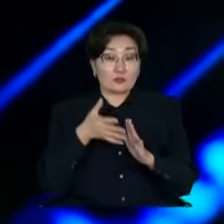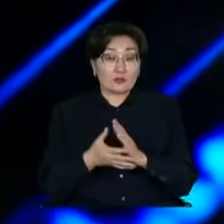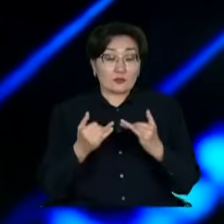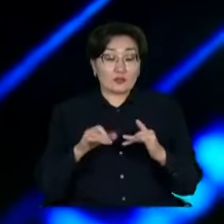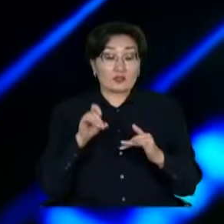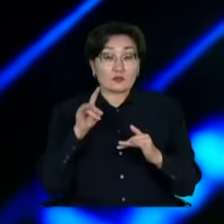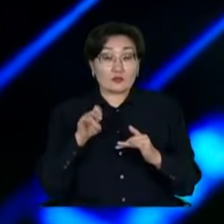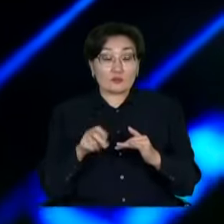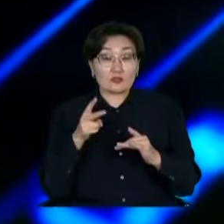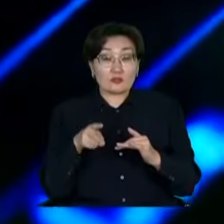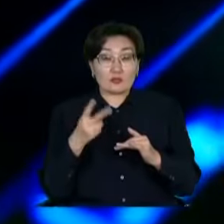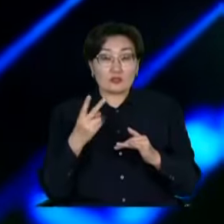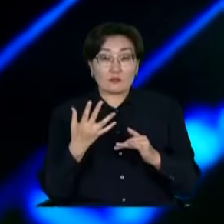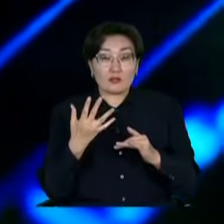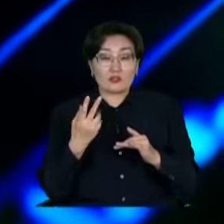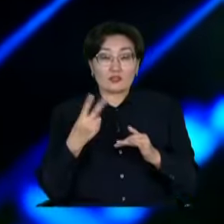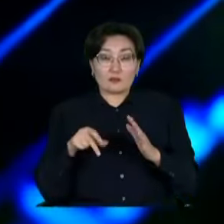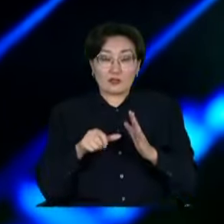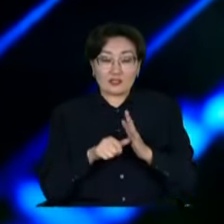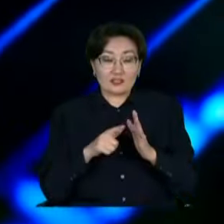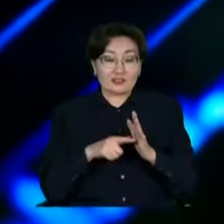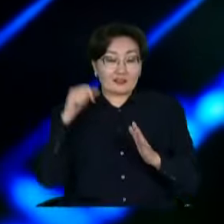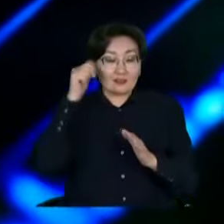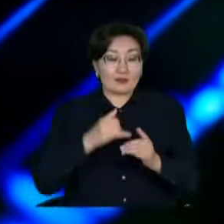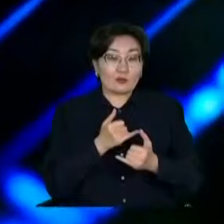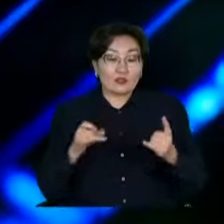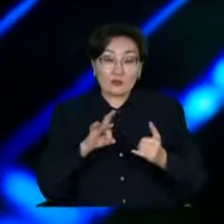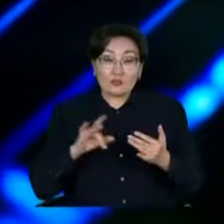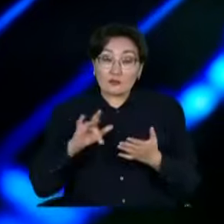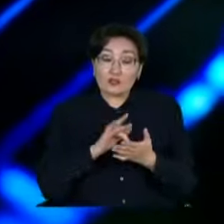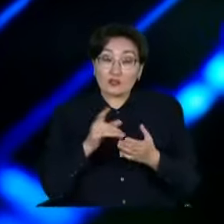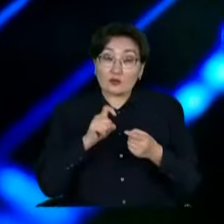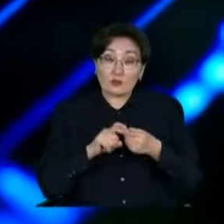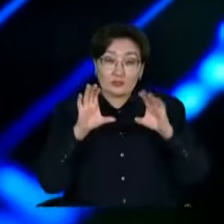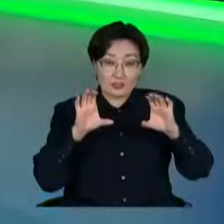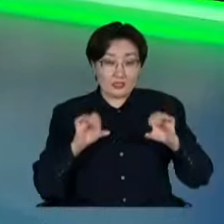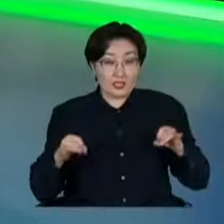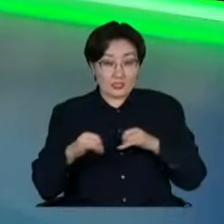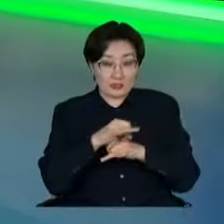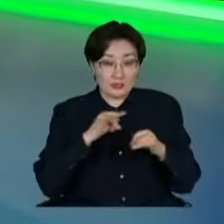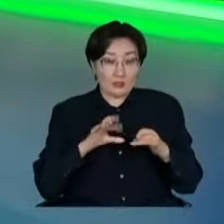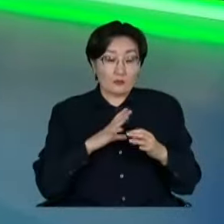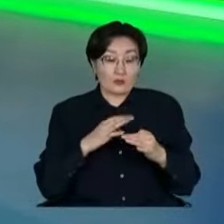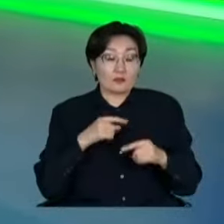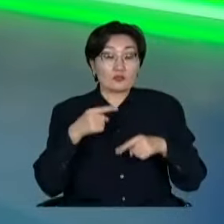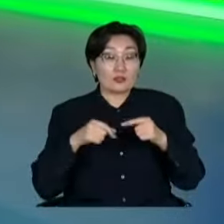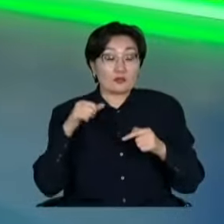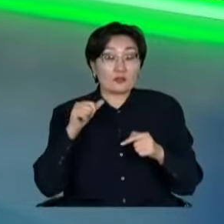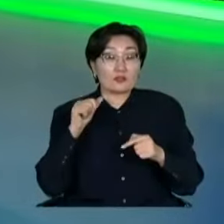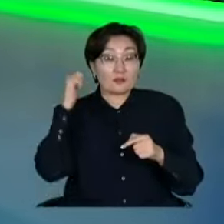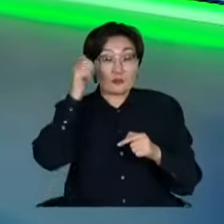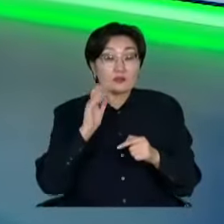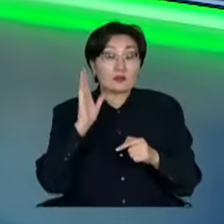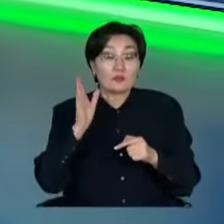Сенат 2025-2027 жылдарға арналған республикалық бюджет туралы заңды қарады. Келер жылдың өзінде